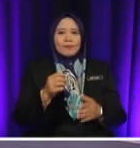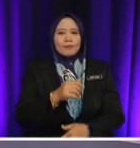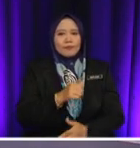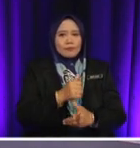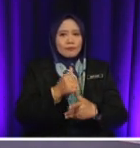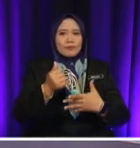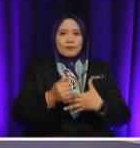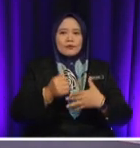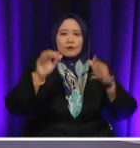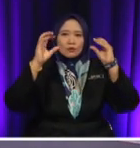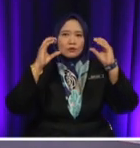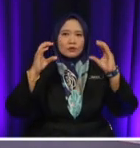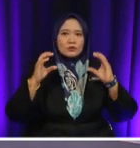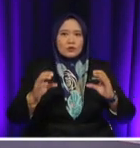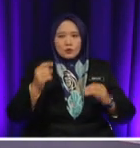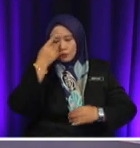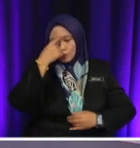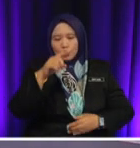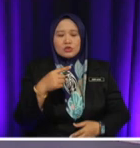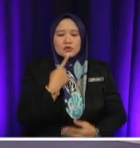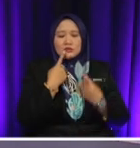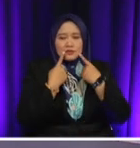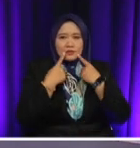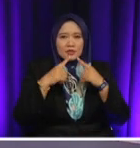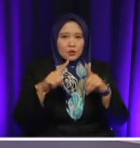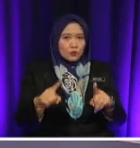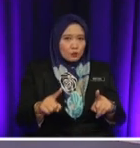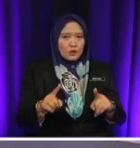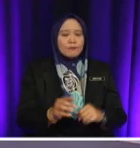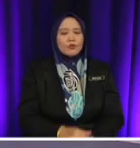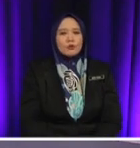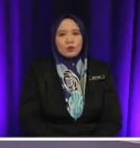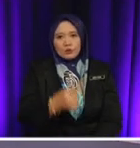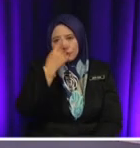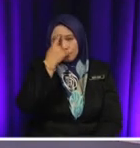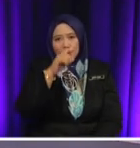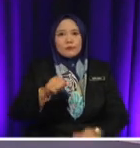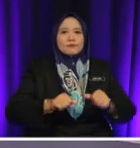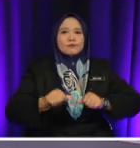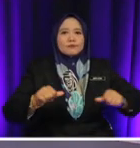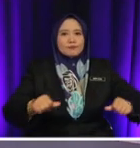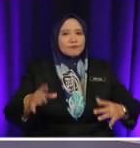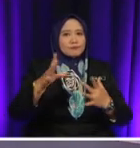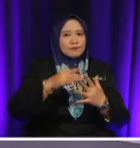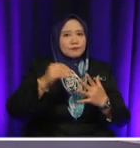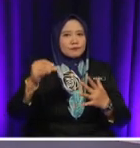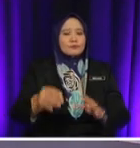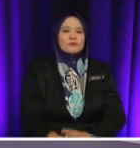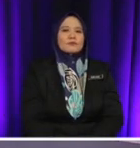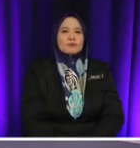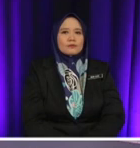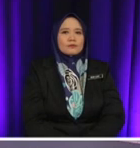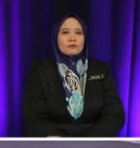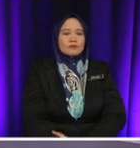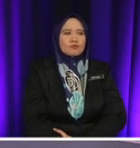satu Anika pilihan Oke Okey so kita tahu bahawa ee waktu pentaksiran untuk ee ujian bertulis